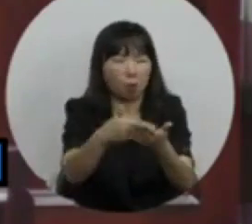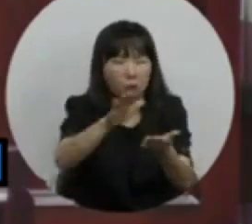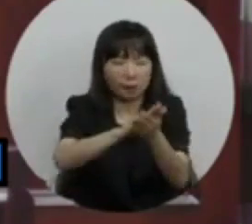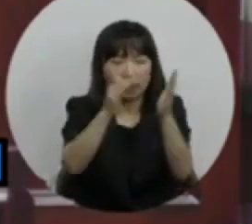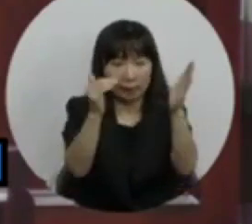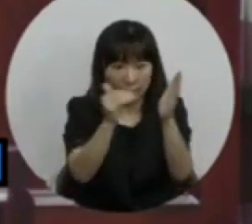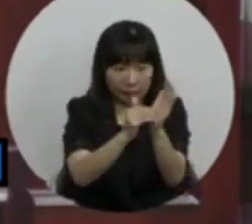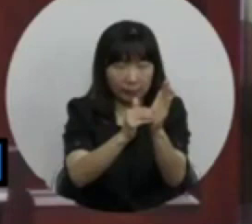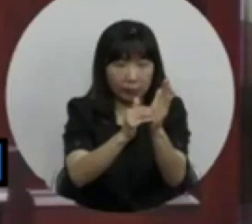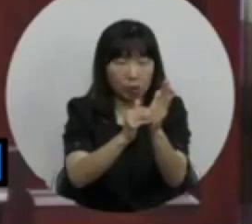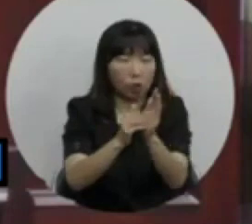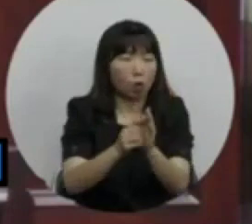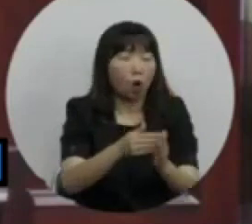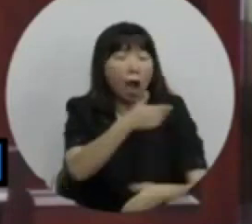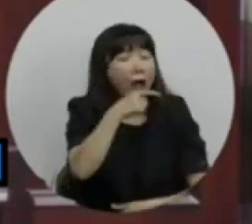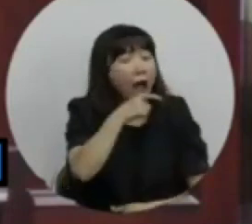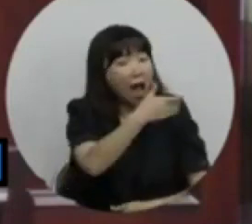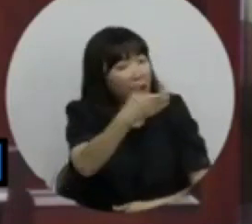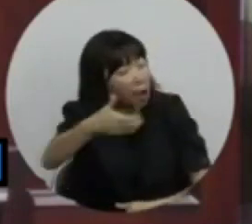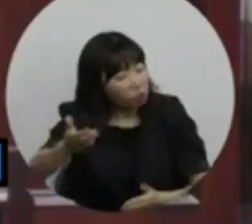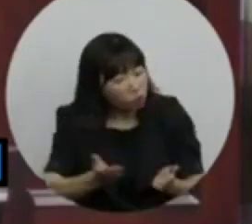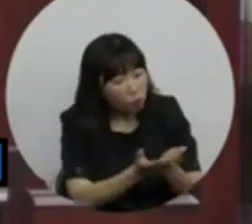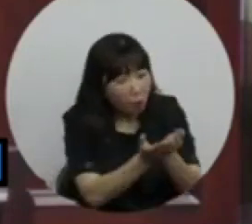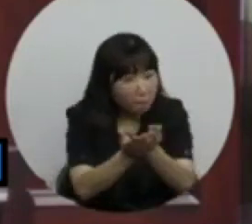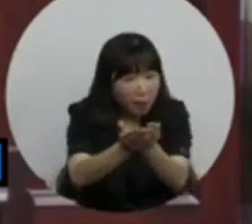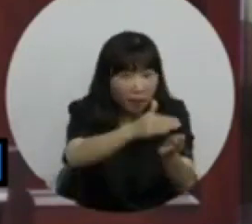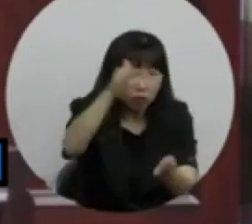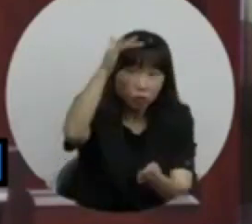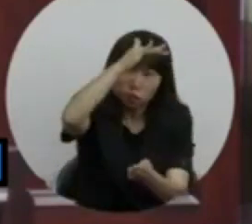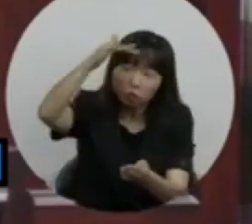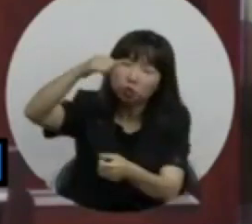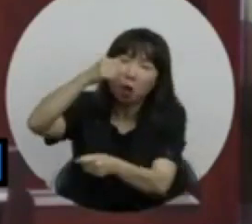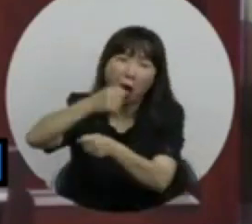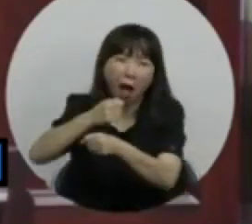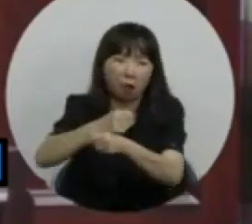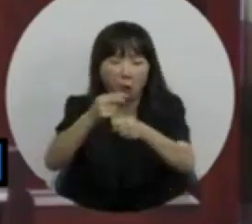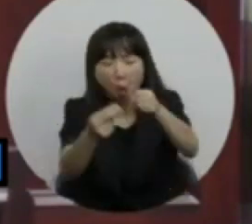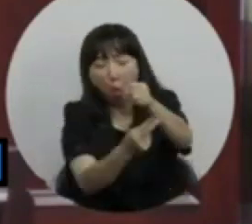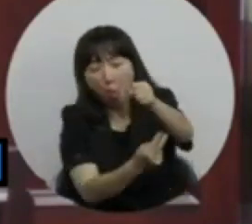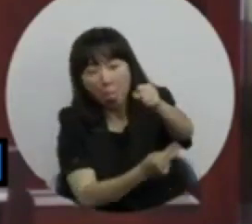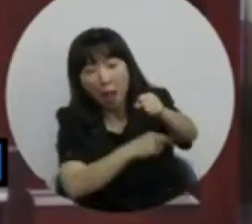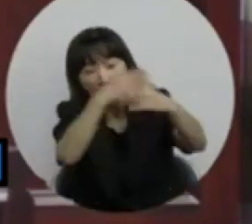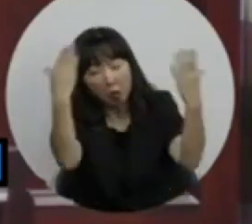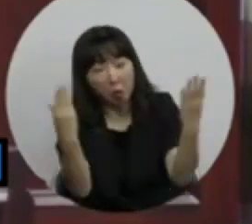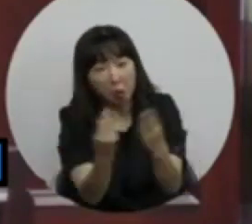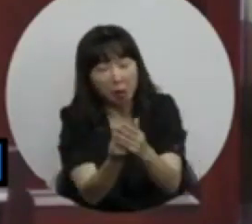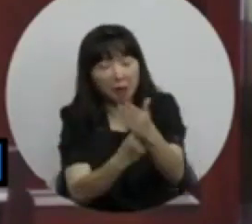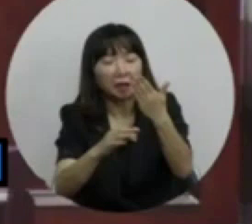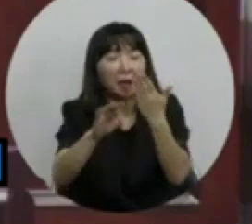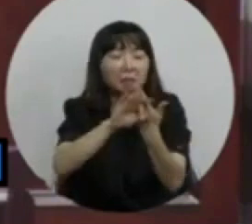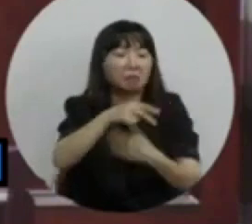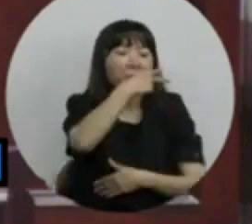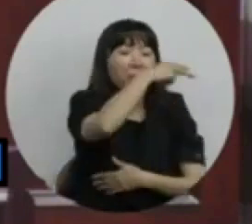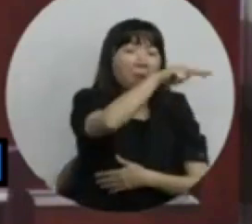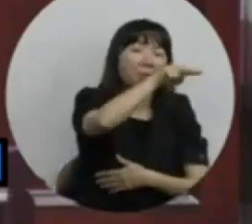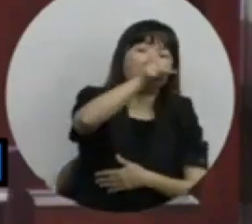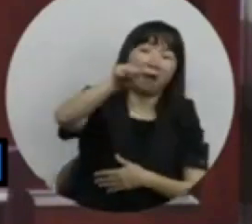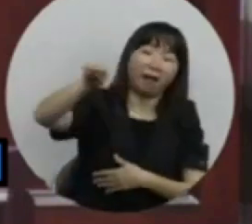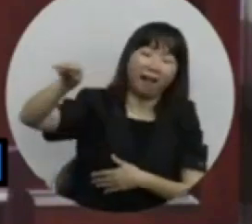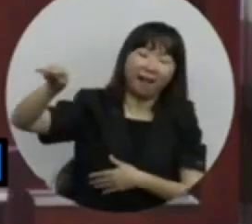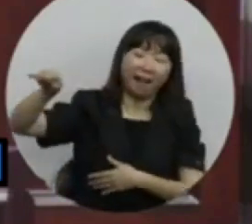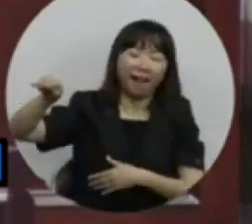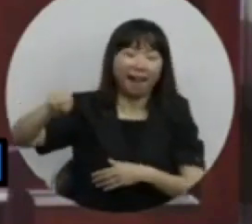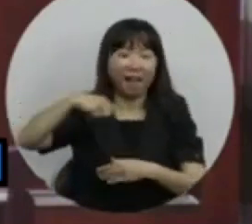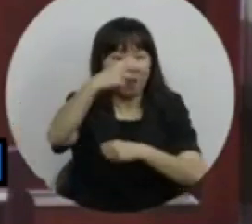강물 위에서는 황포도배로 유람을 즐기고 출렁다리가 완공되면 더 높은 시야로 남한강의